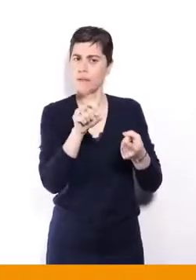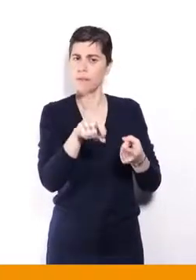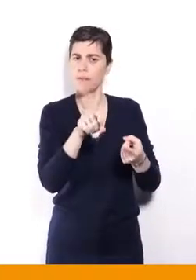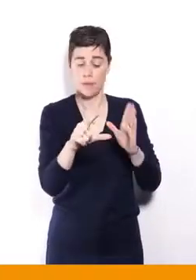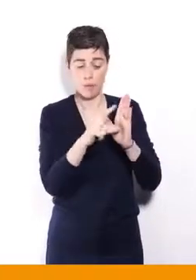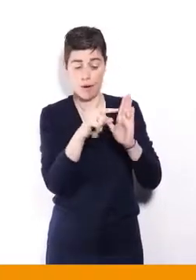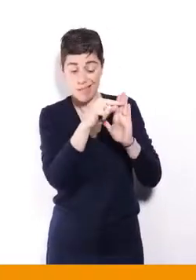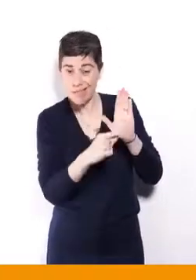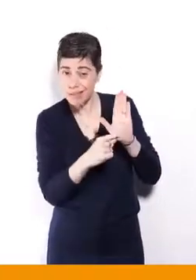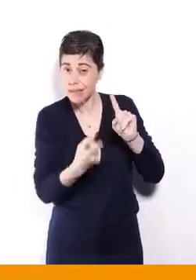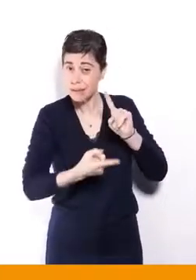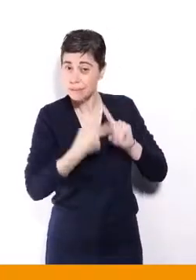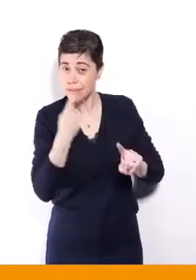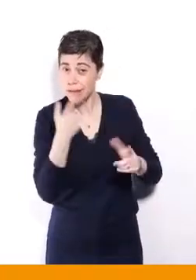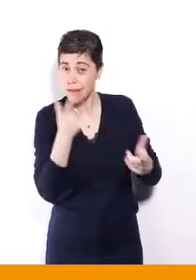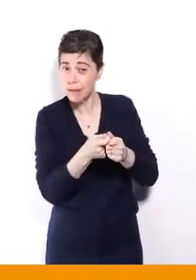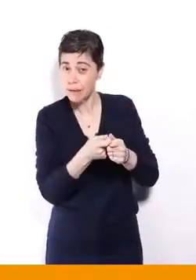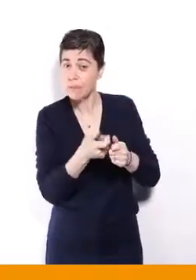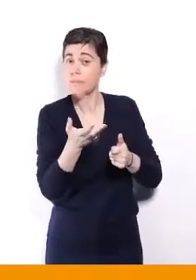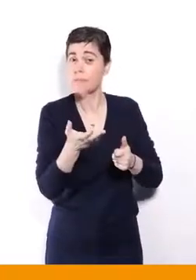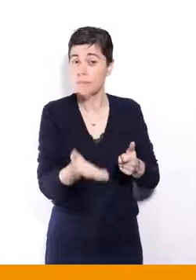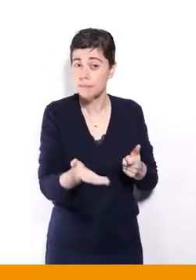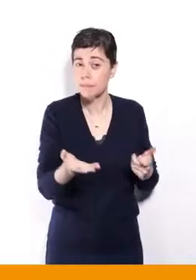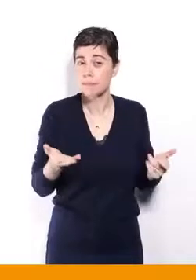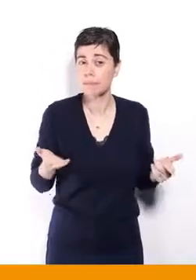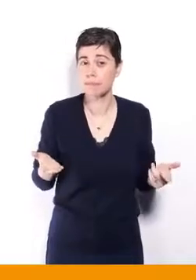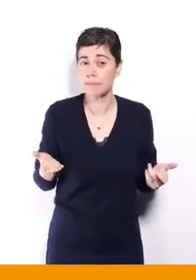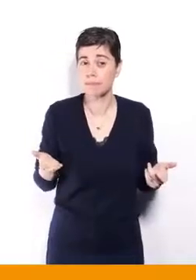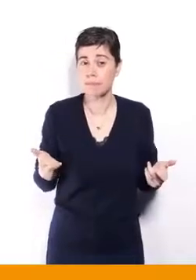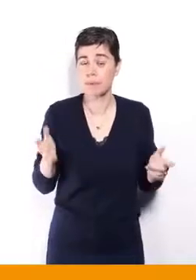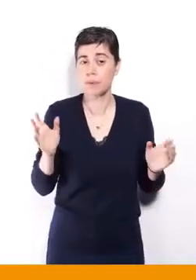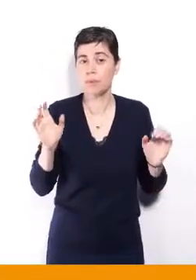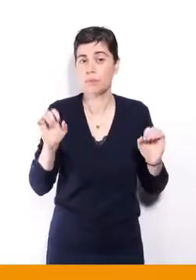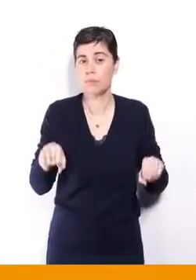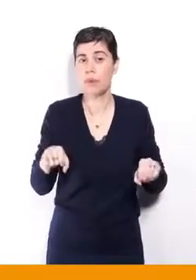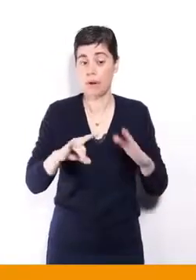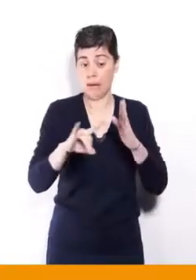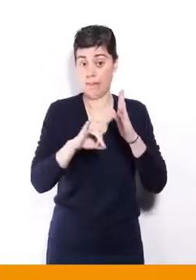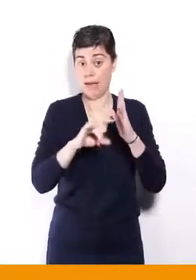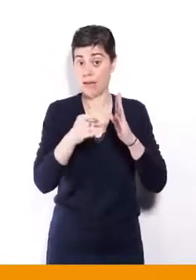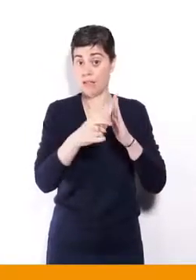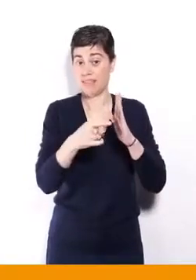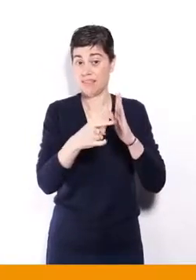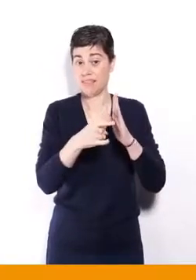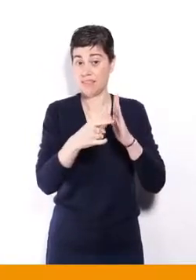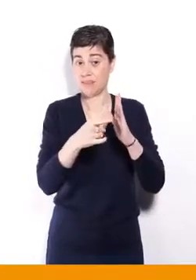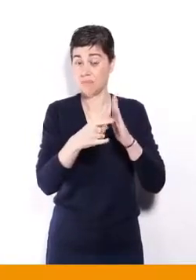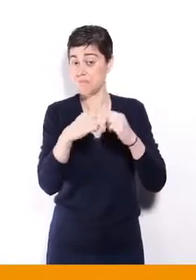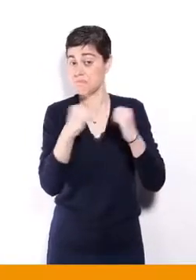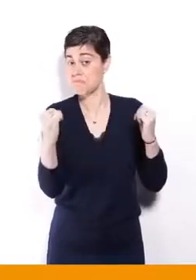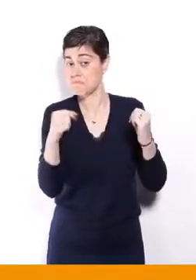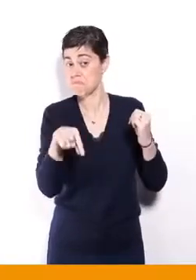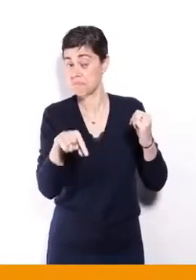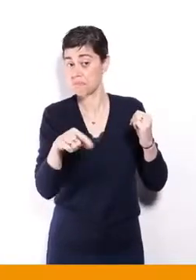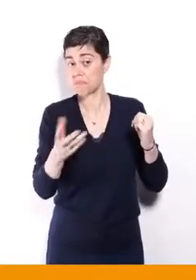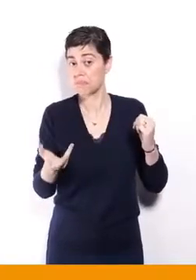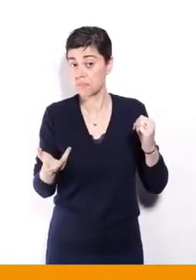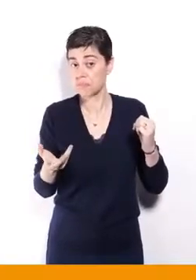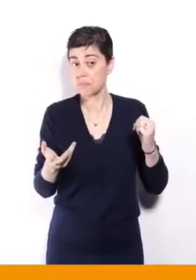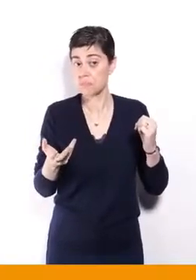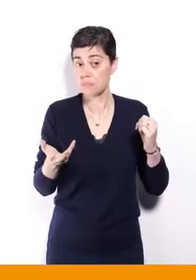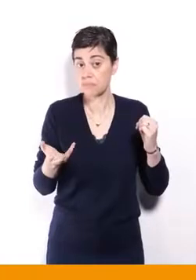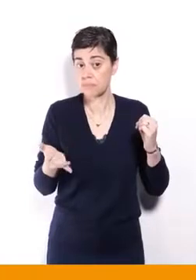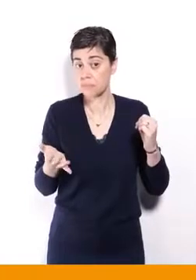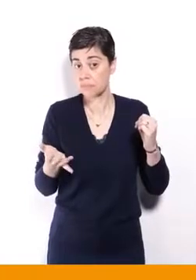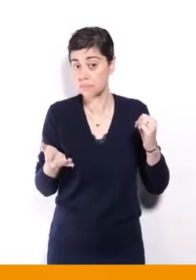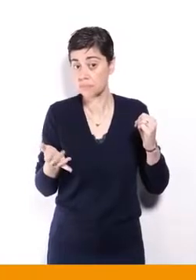ou adaptée. Peut-être, est-ce qu'on peut faire un point sur les MDPH? Enfin, est-ce que ça fonctionne